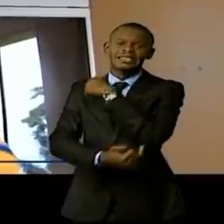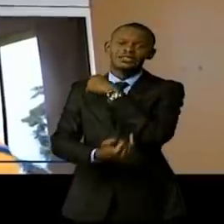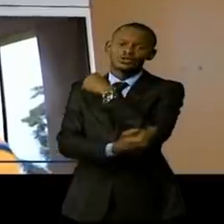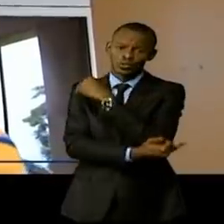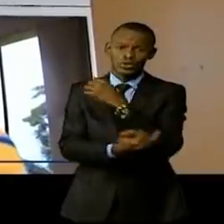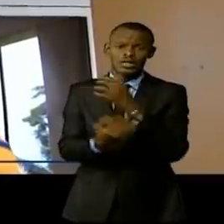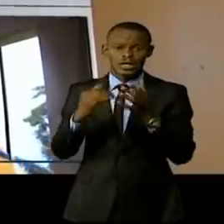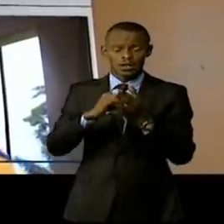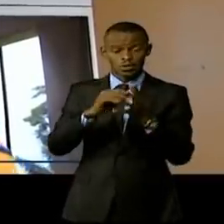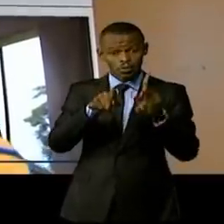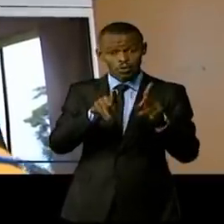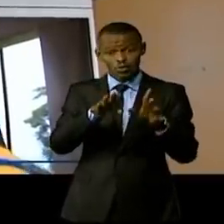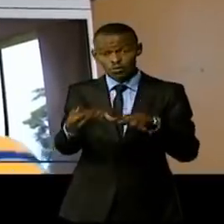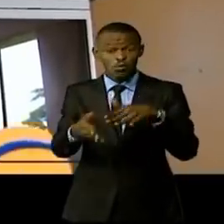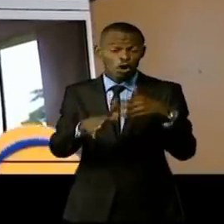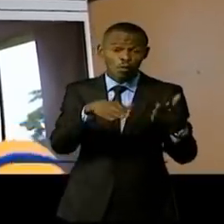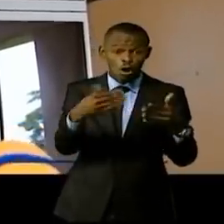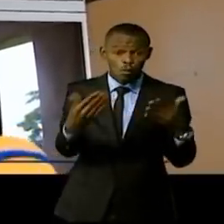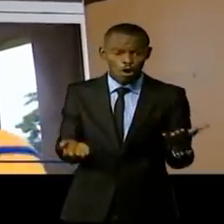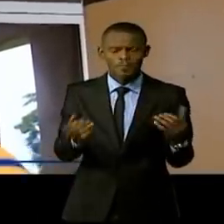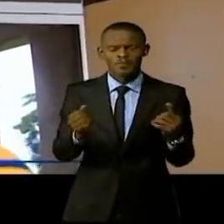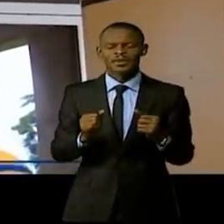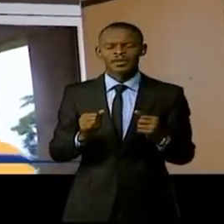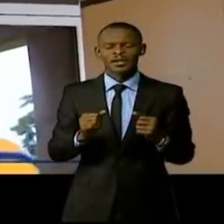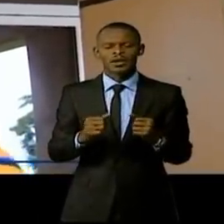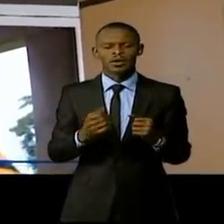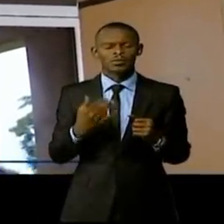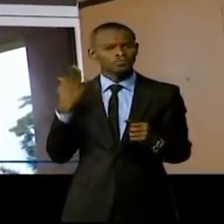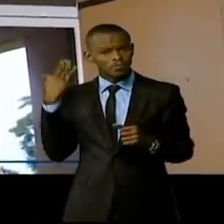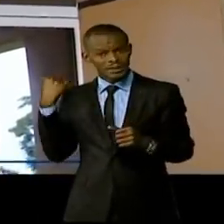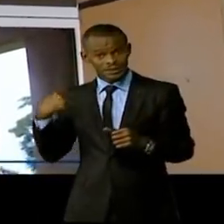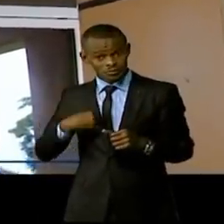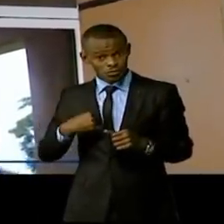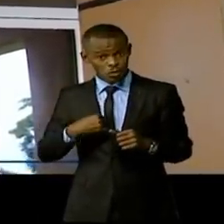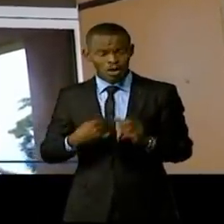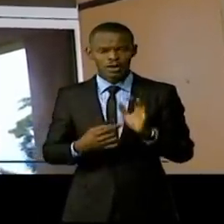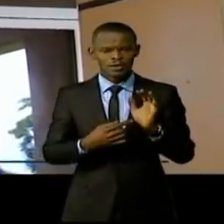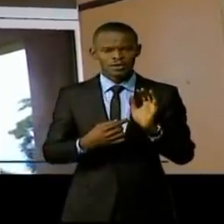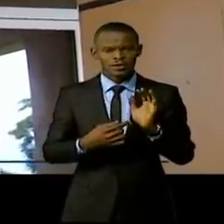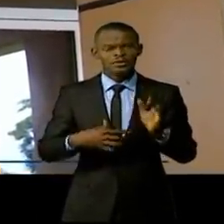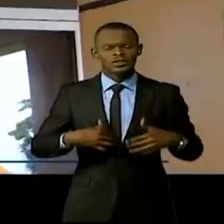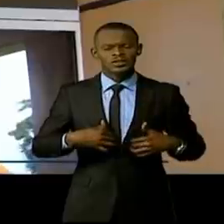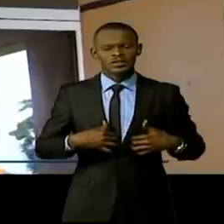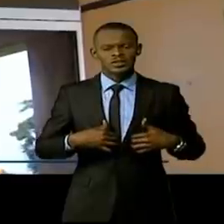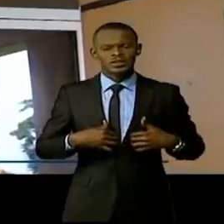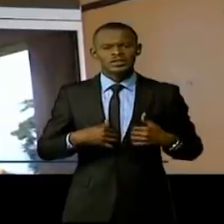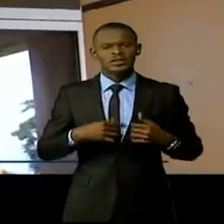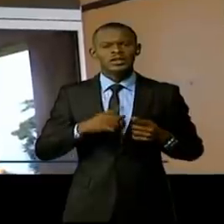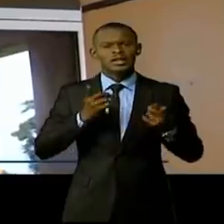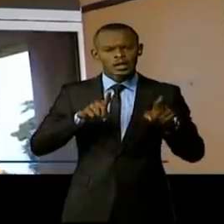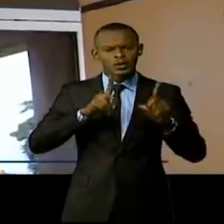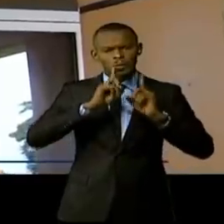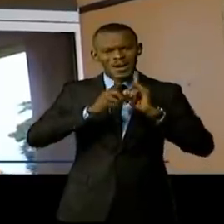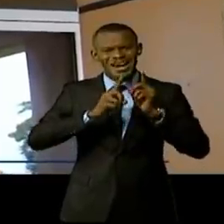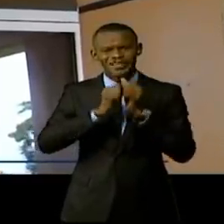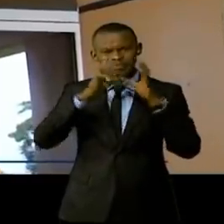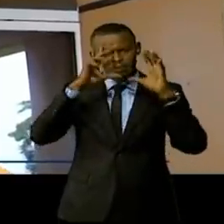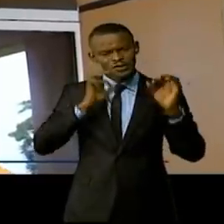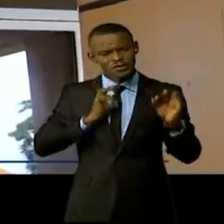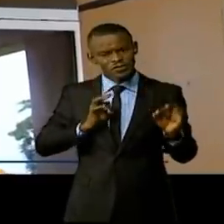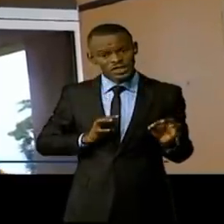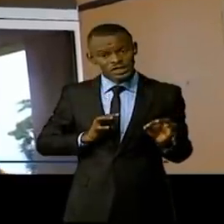vœux jeudi dernier avec le président, et je lui avais fait part de mon vœu pour